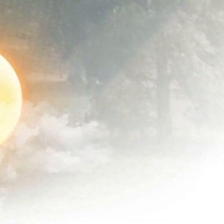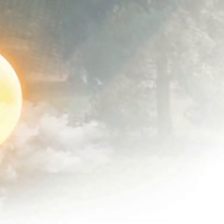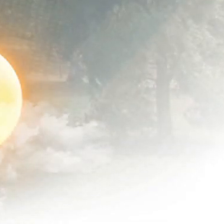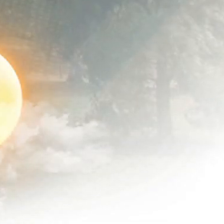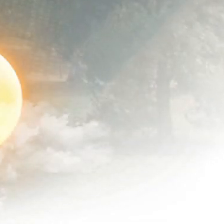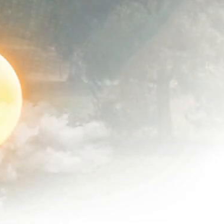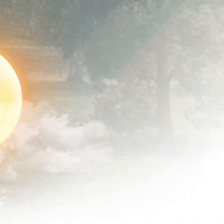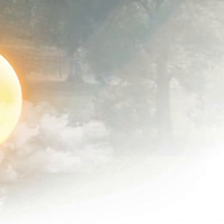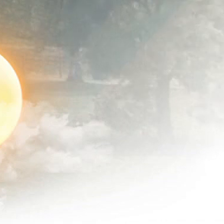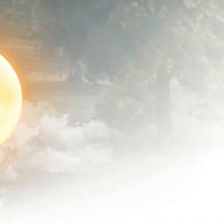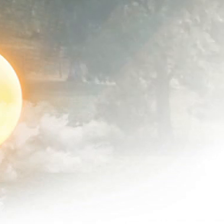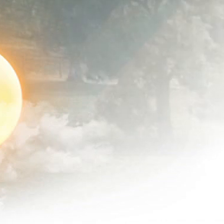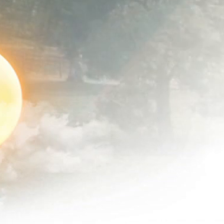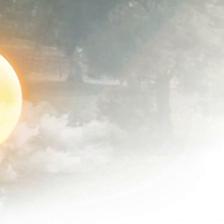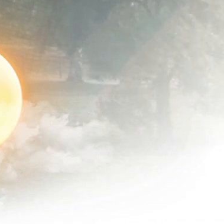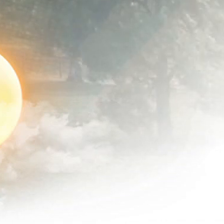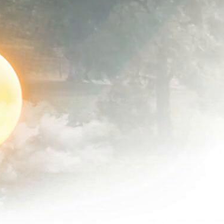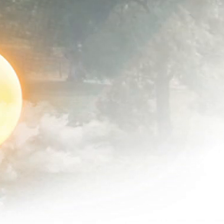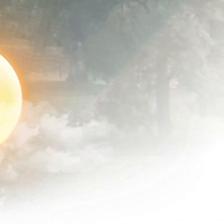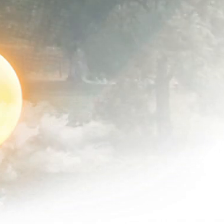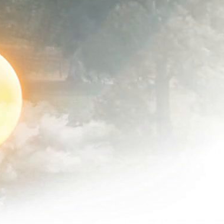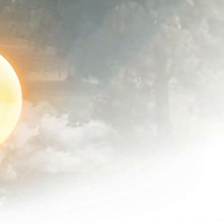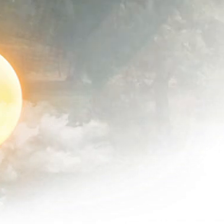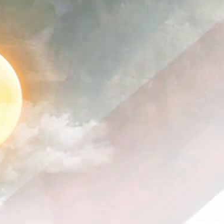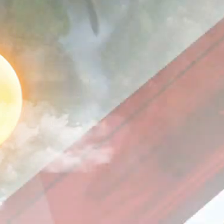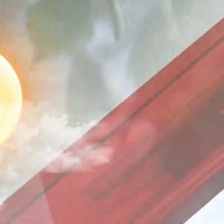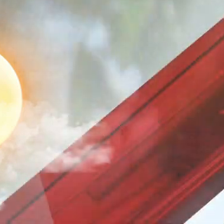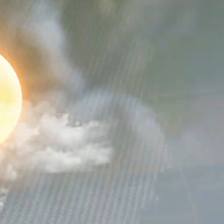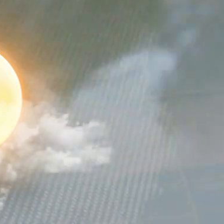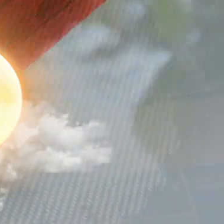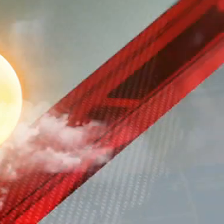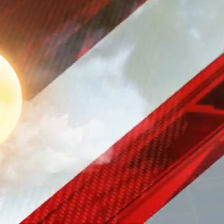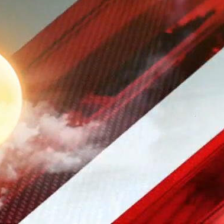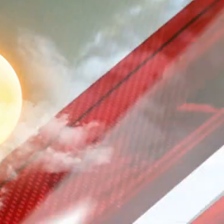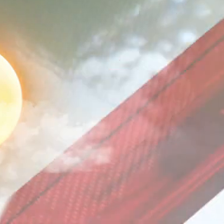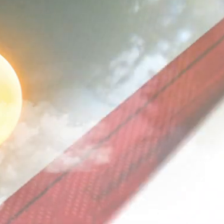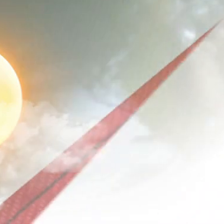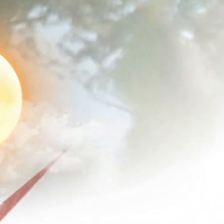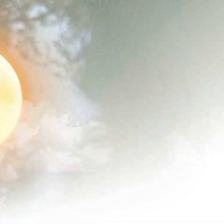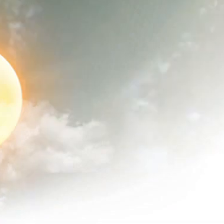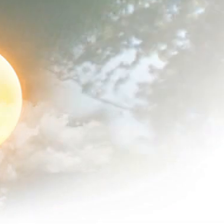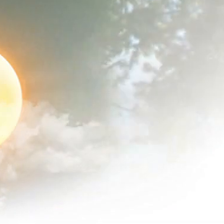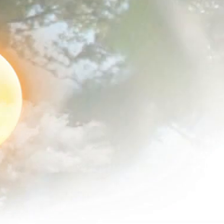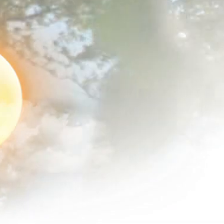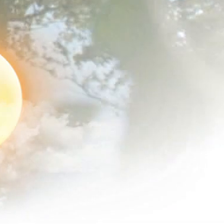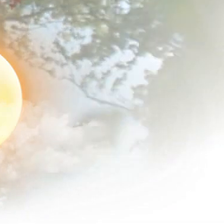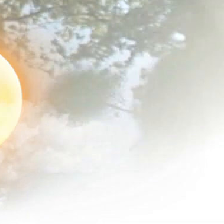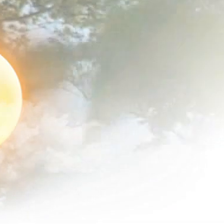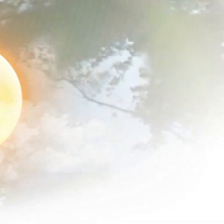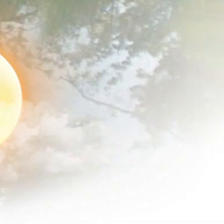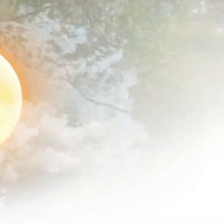5 градусаў цяпла раніцай, да плюс 9 днём і да плюс 7 вечарам. Воблачна, без ападкаў,